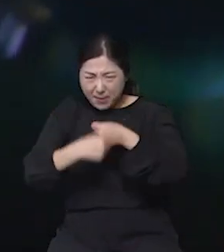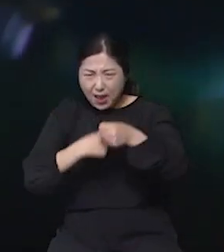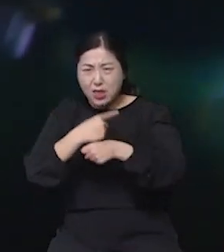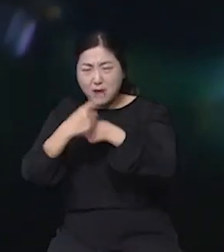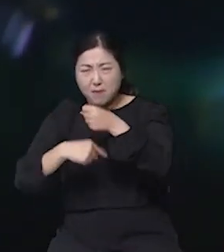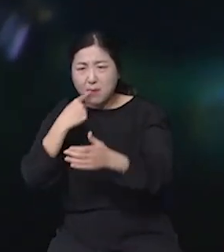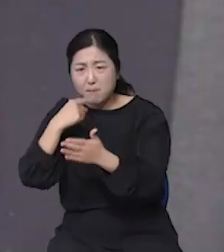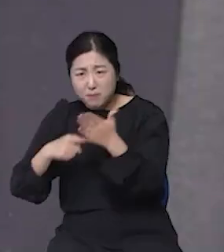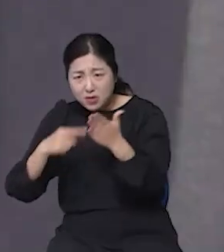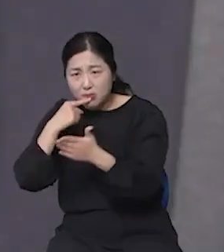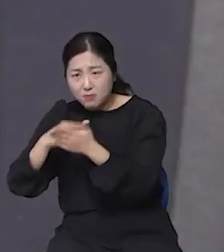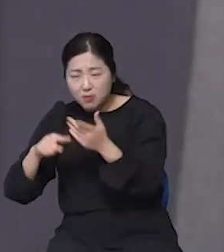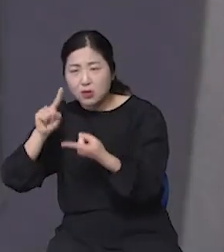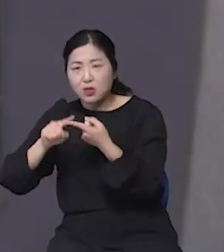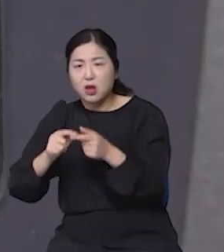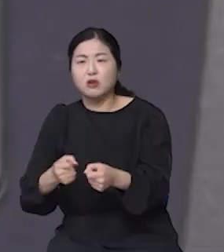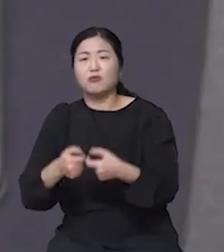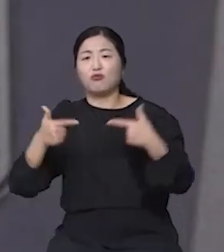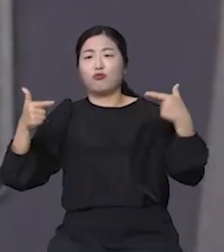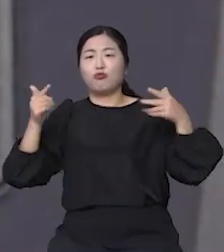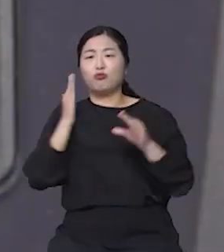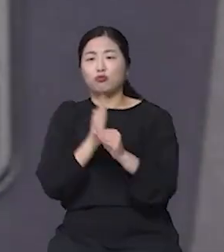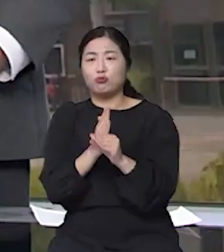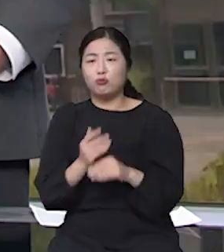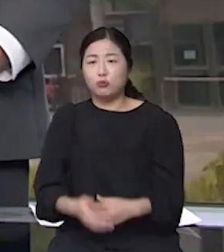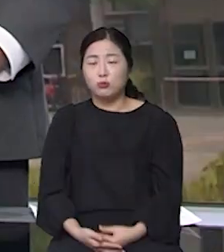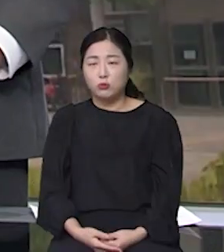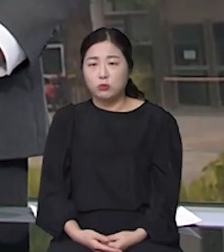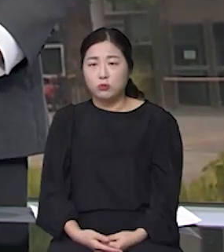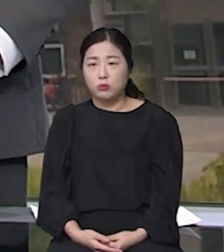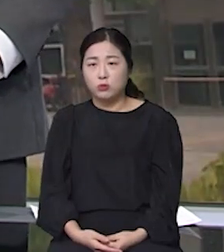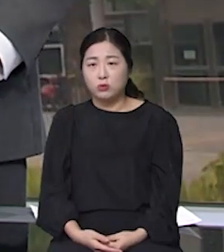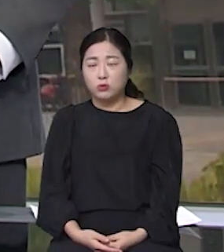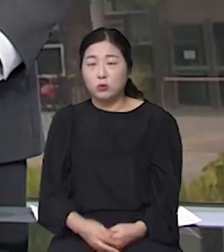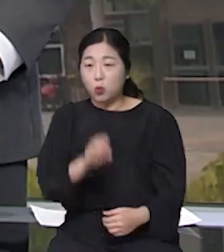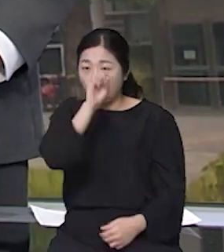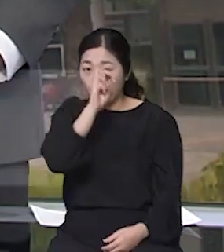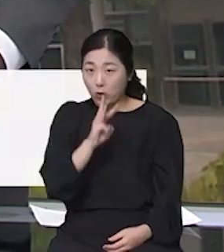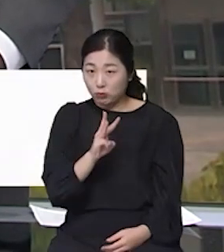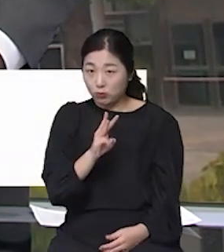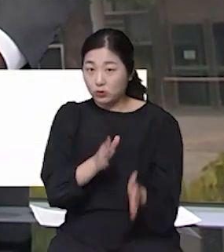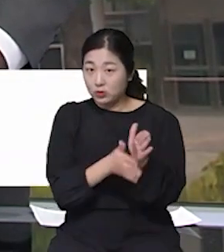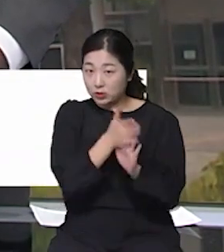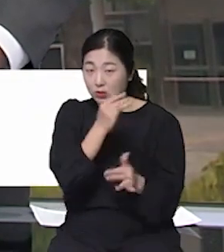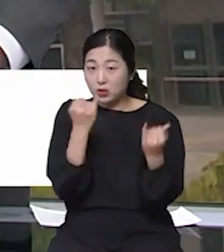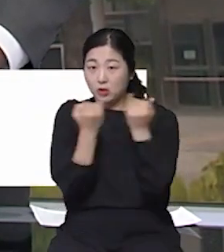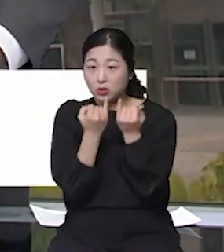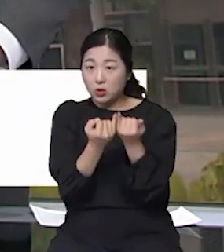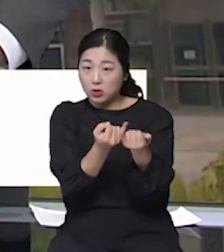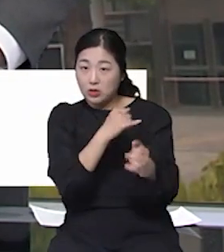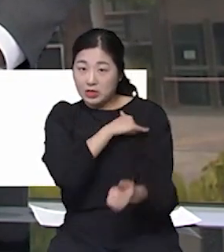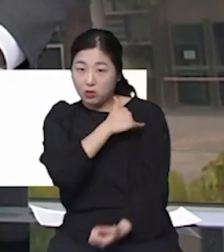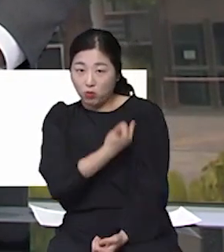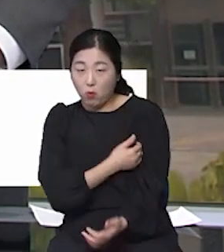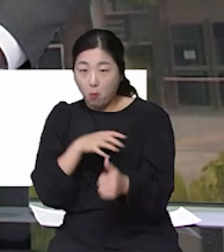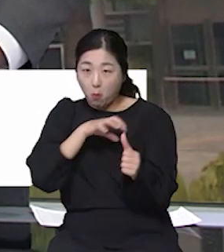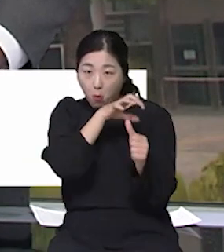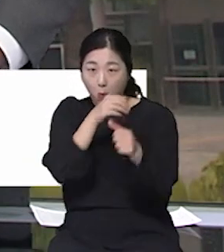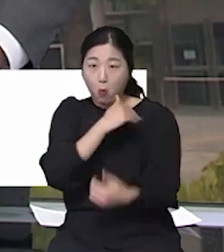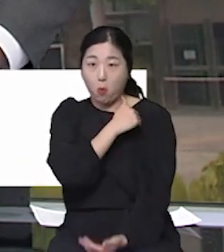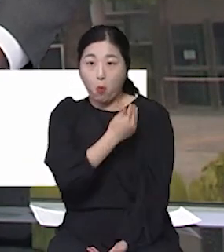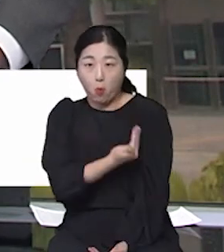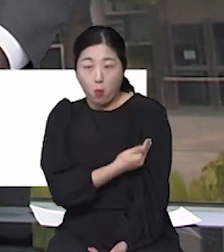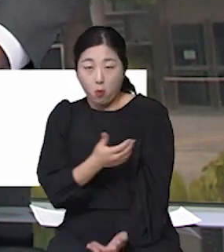꾸준히 피해 건수가 늘어나고 있습니다. 광주광역시가 여성인권보호관으로 광주